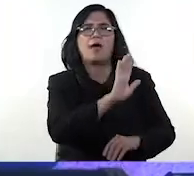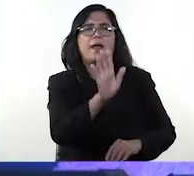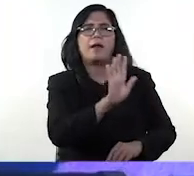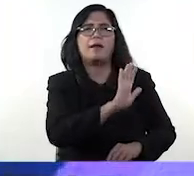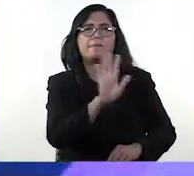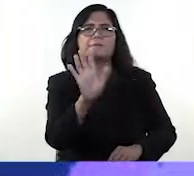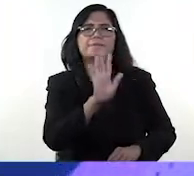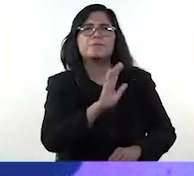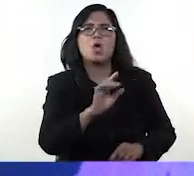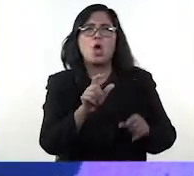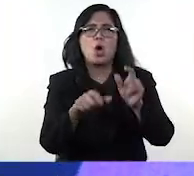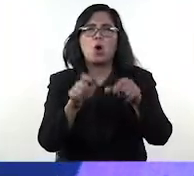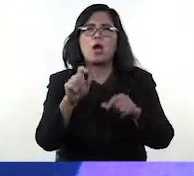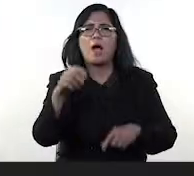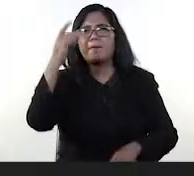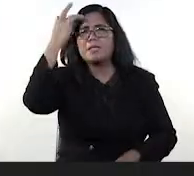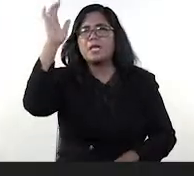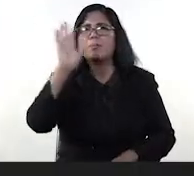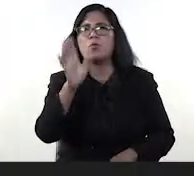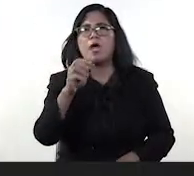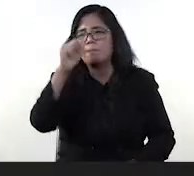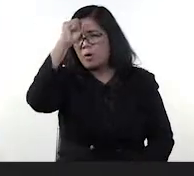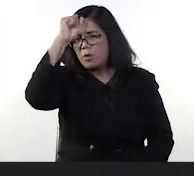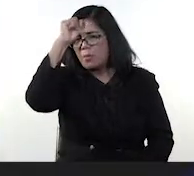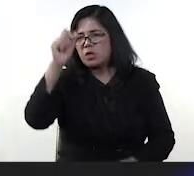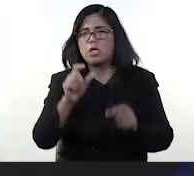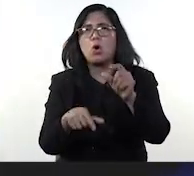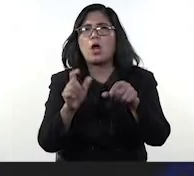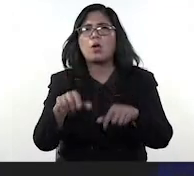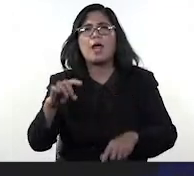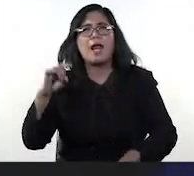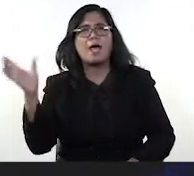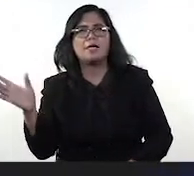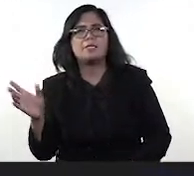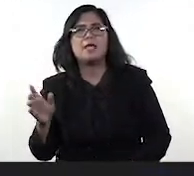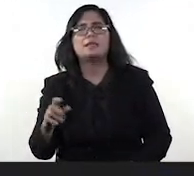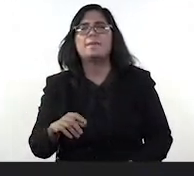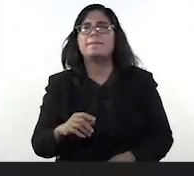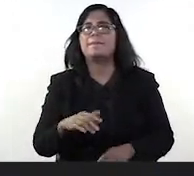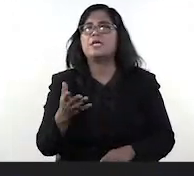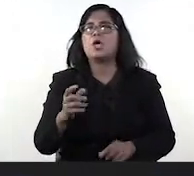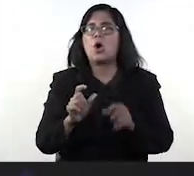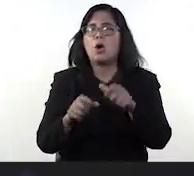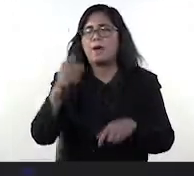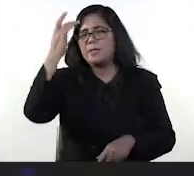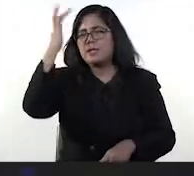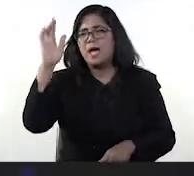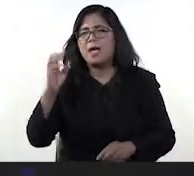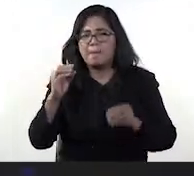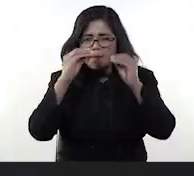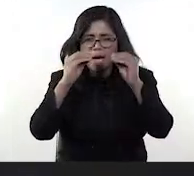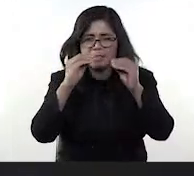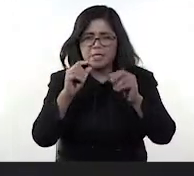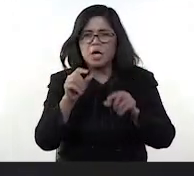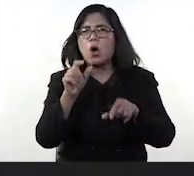Hai orang pintar bukan orang yang bisa bodohin orang Hai jadi orang pinter Kalau orang yang selalu ngajarin orang ketika orang itu